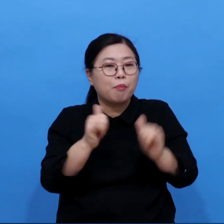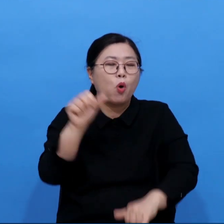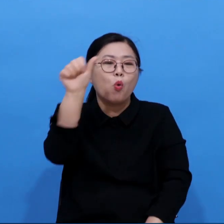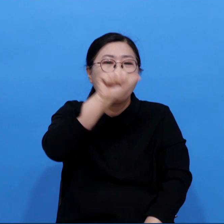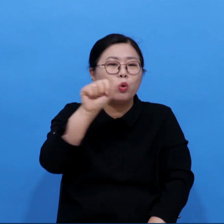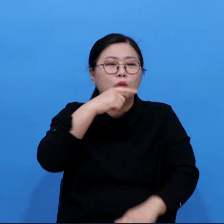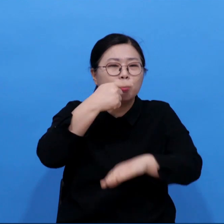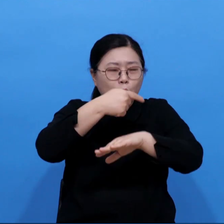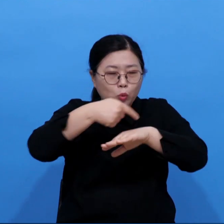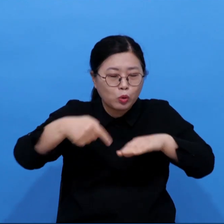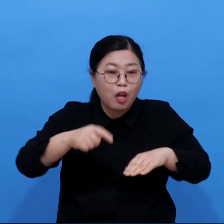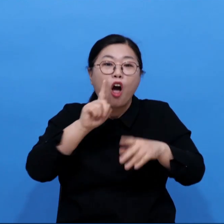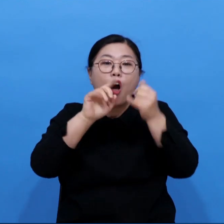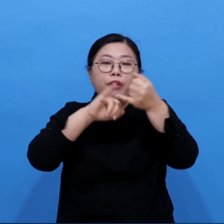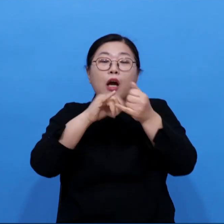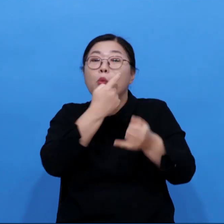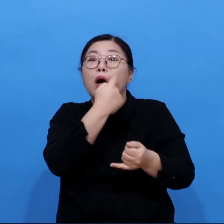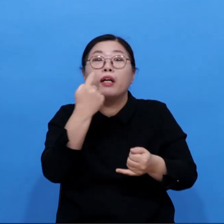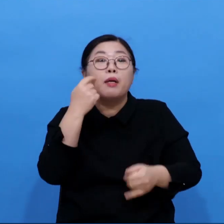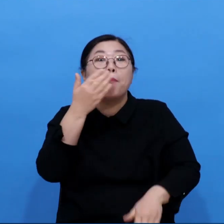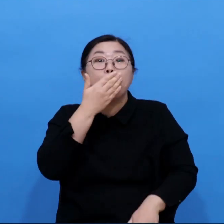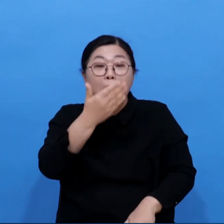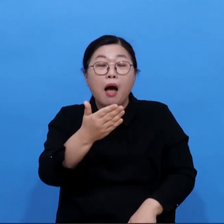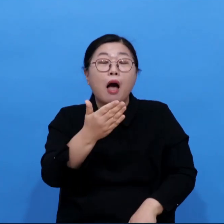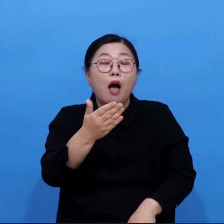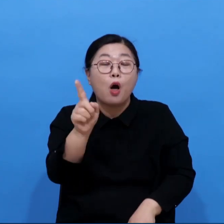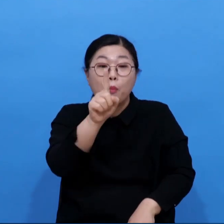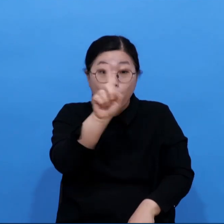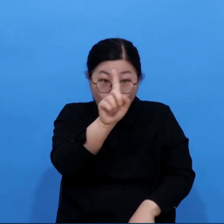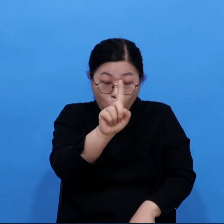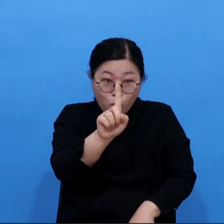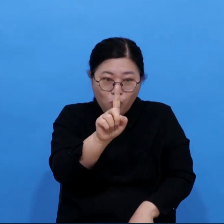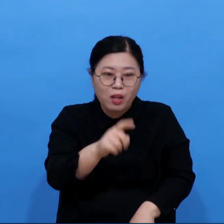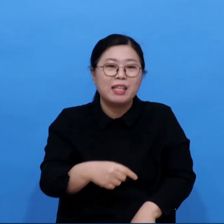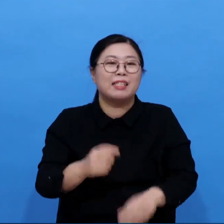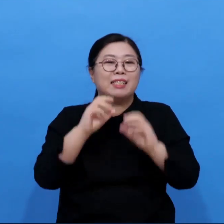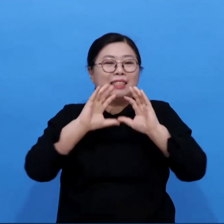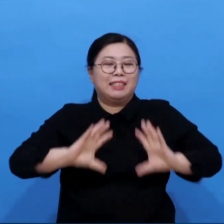확인하는 세계 선교대회가 오는 5월 5일부터 4일간 열립니다.